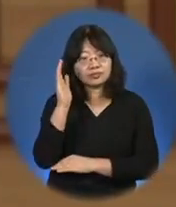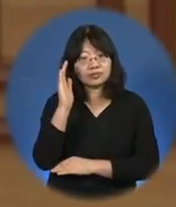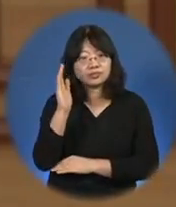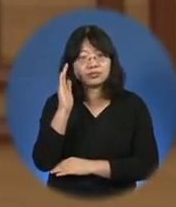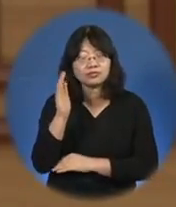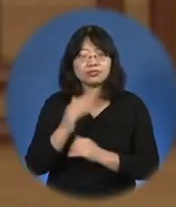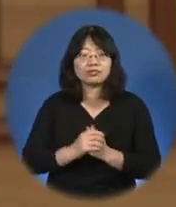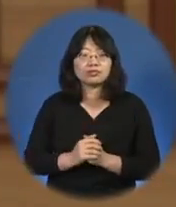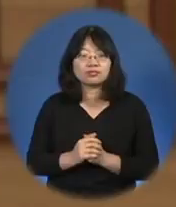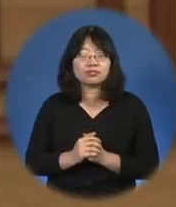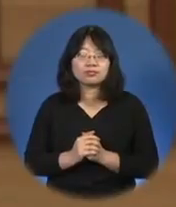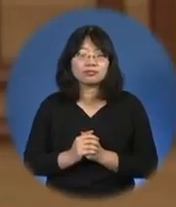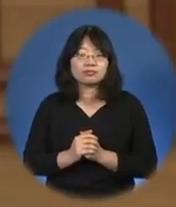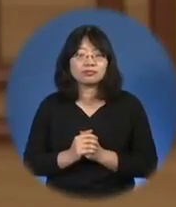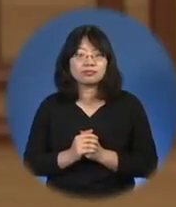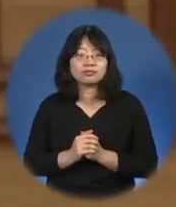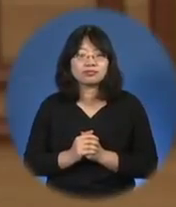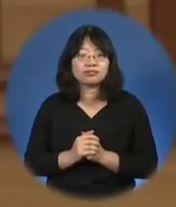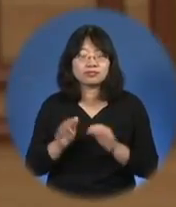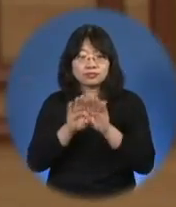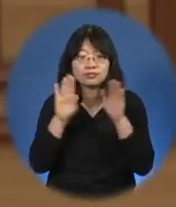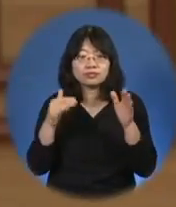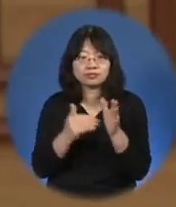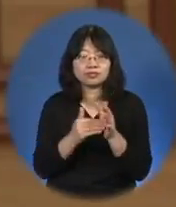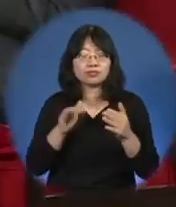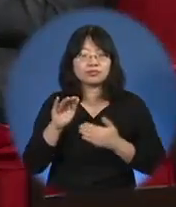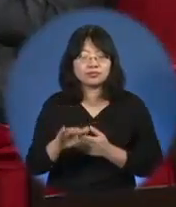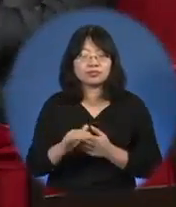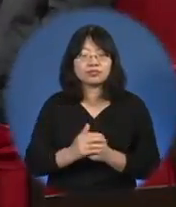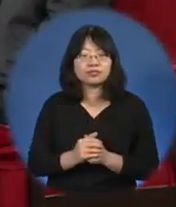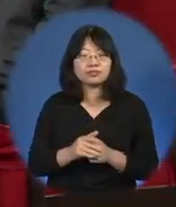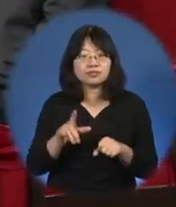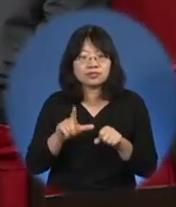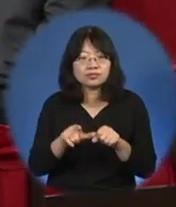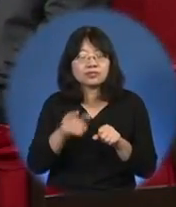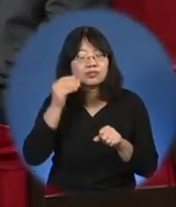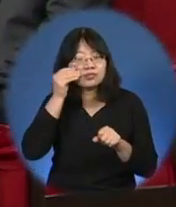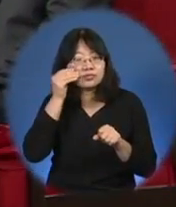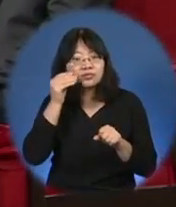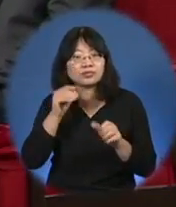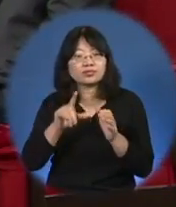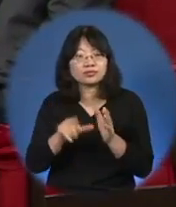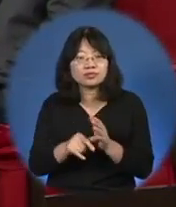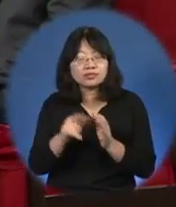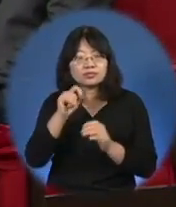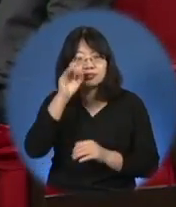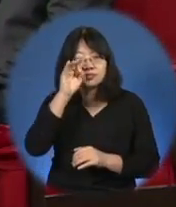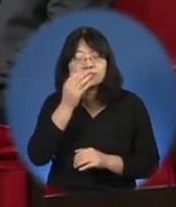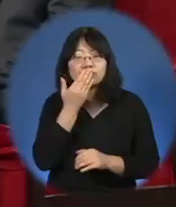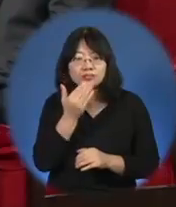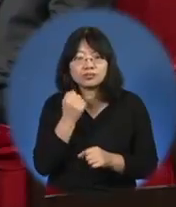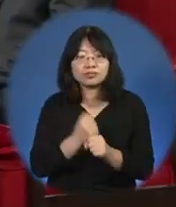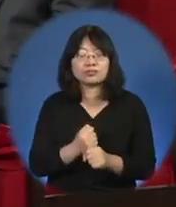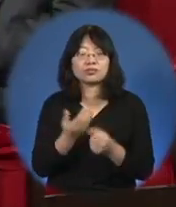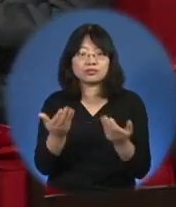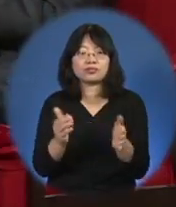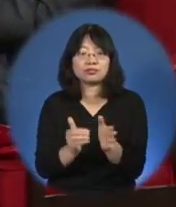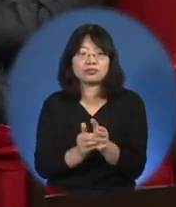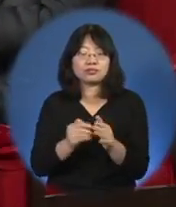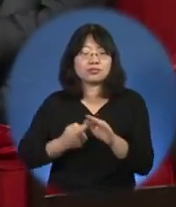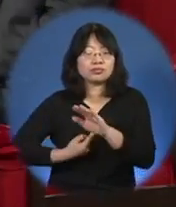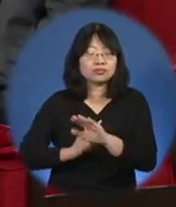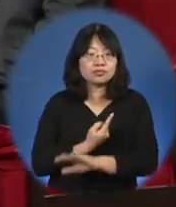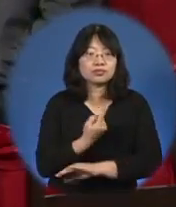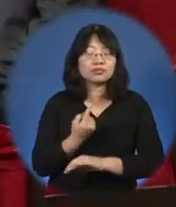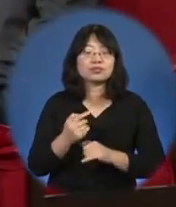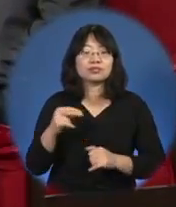강좌를 이제 그 개강을 해서 시간이 되실 때 그걸 이제 시청하도록 했고요. 그